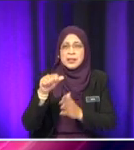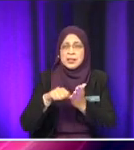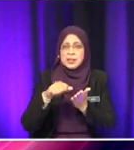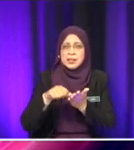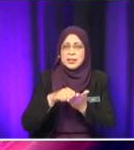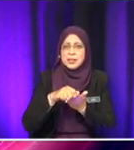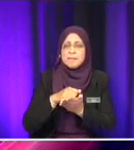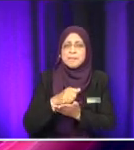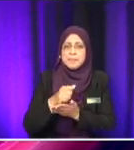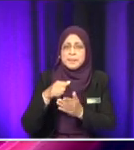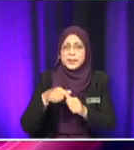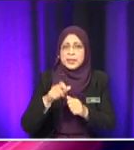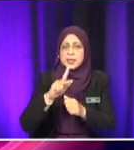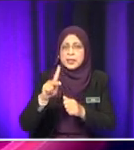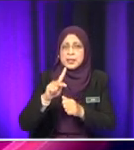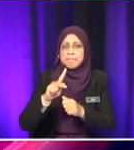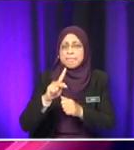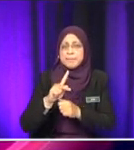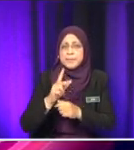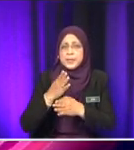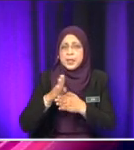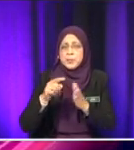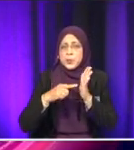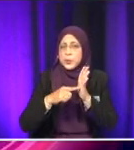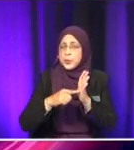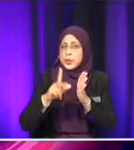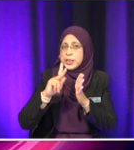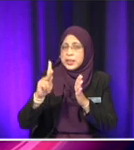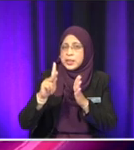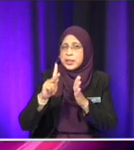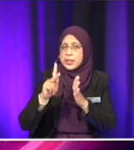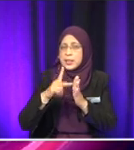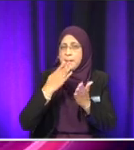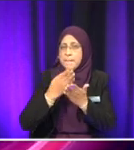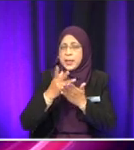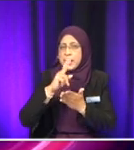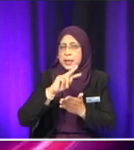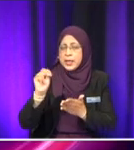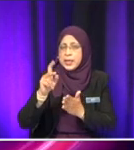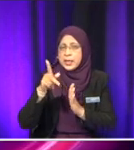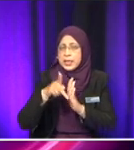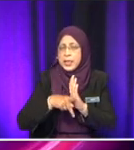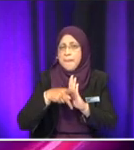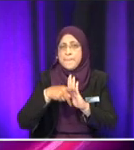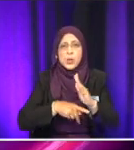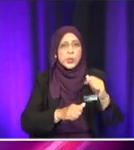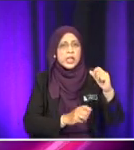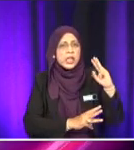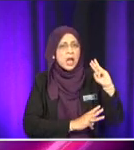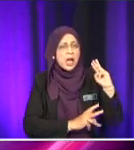memberi penekanan pada elemen yang menonjolkan aspek kebaikan dan kewiraan